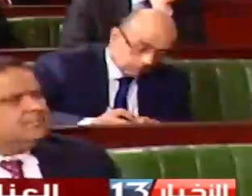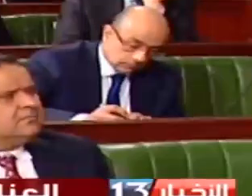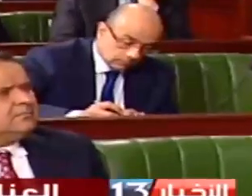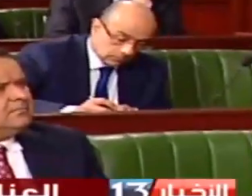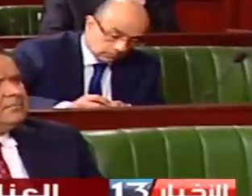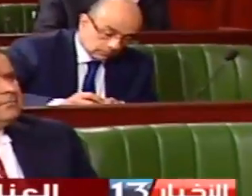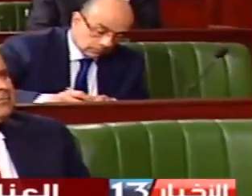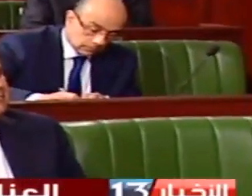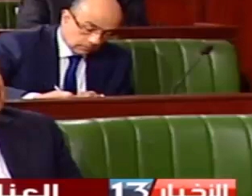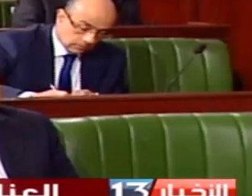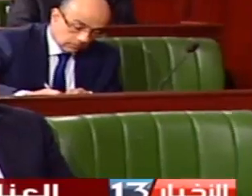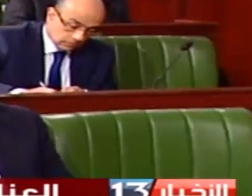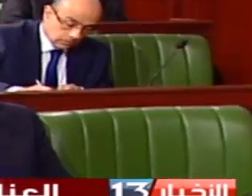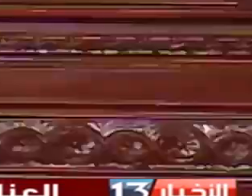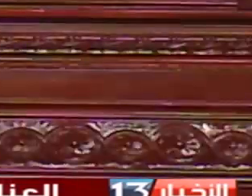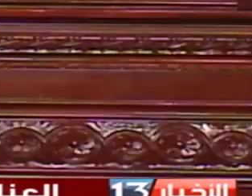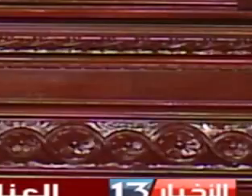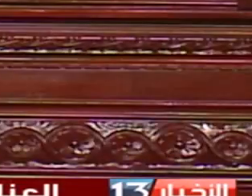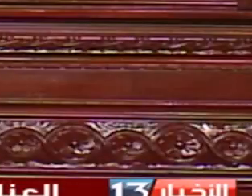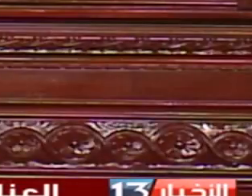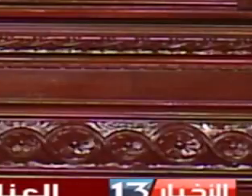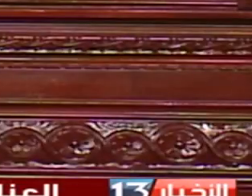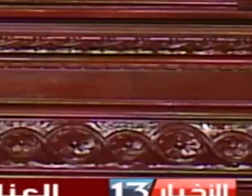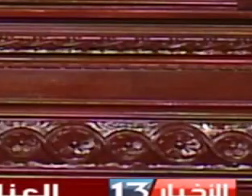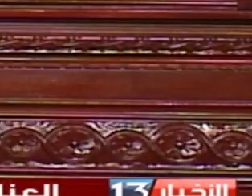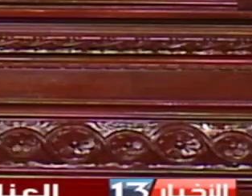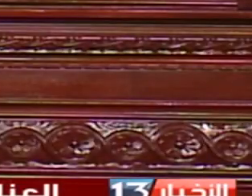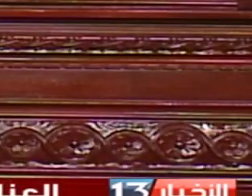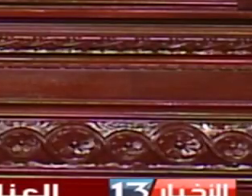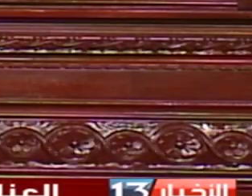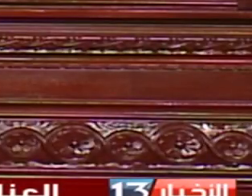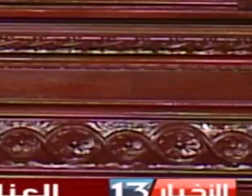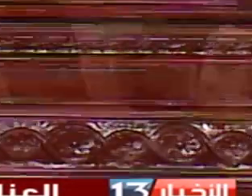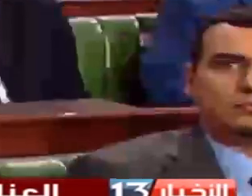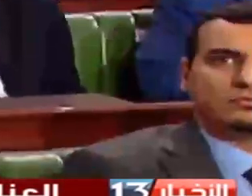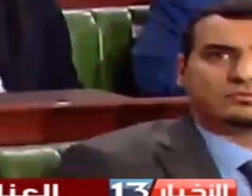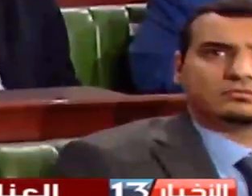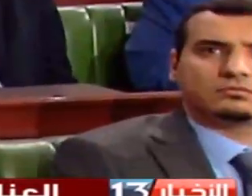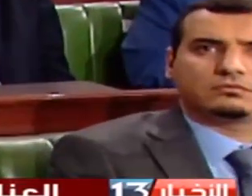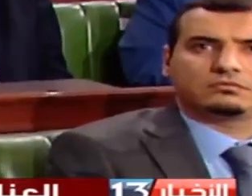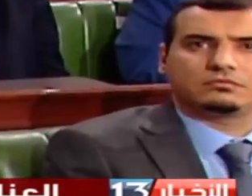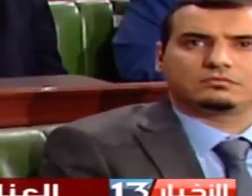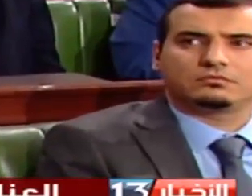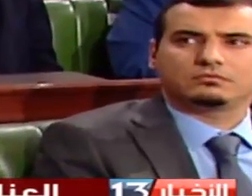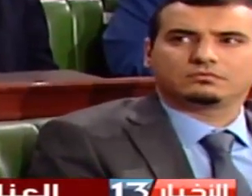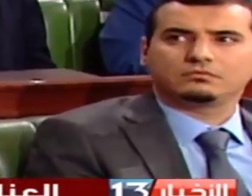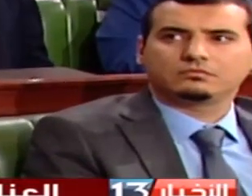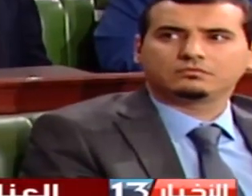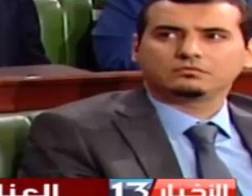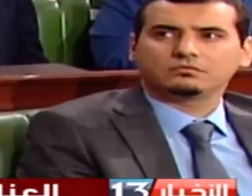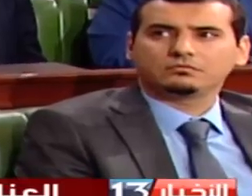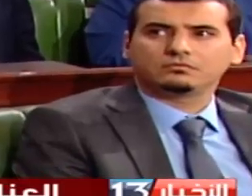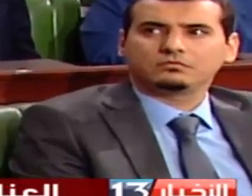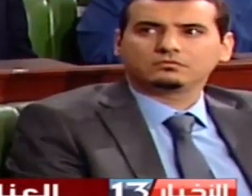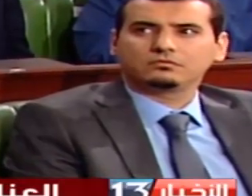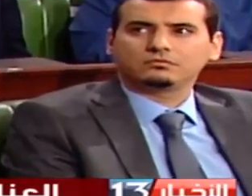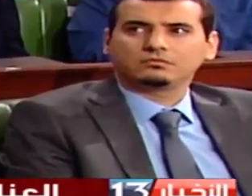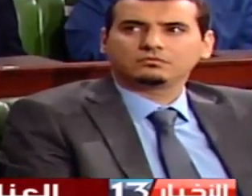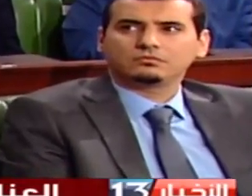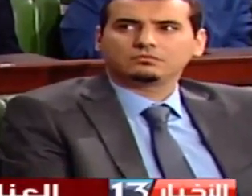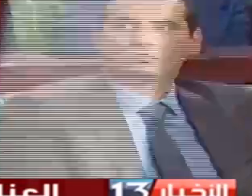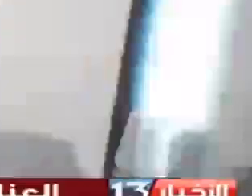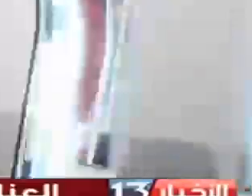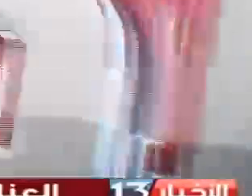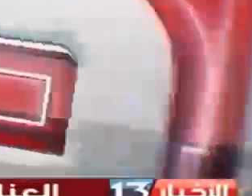والفساد وادخال وصل اقتصاديه واجتماعيه من اهم نقاط برنامج عمل حكومه الجميلي ال معروض على البرلمان لنيل